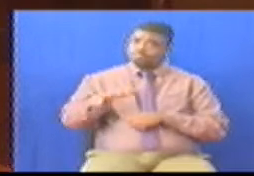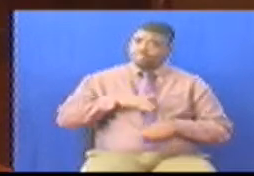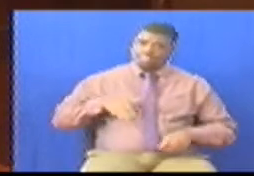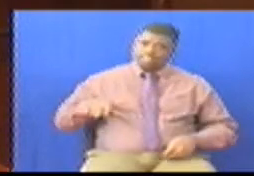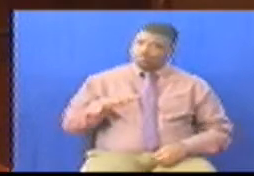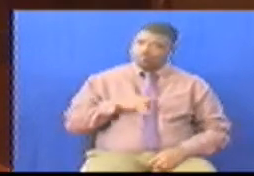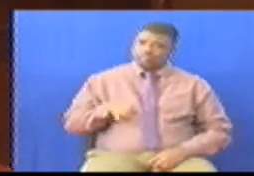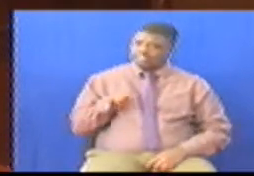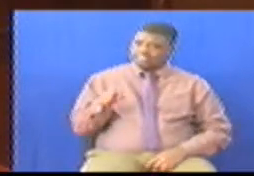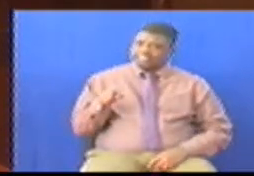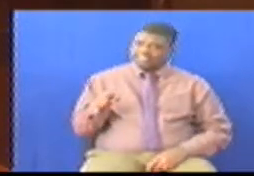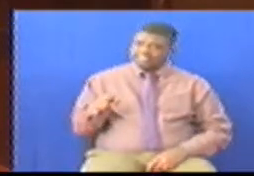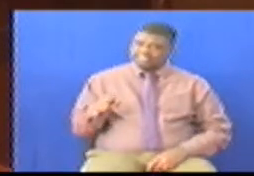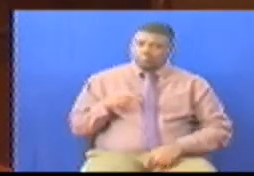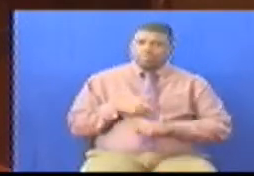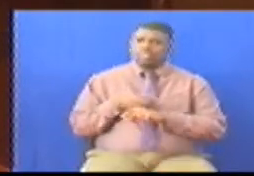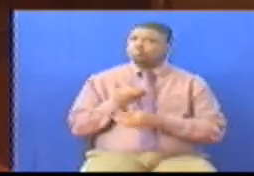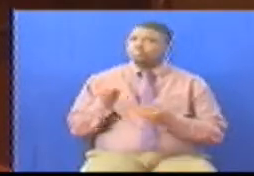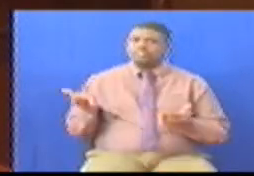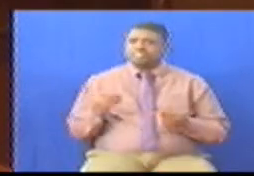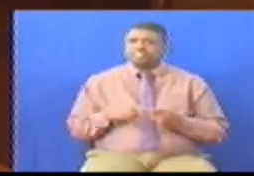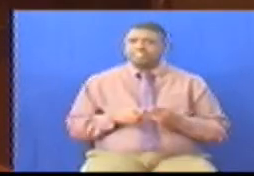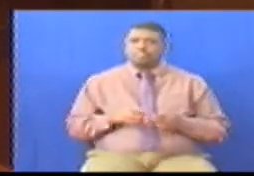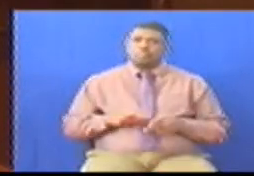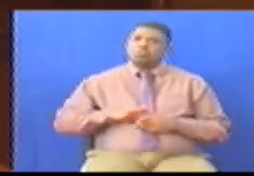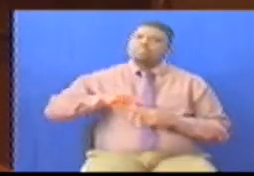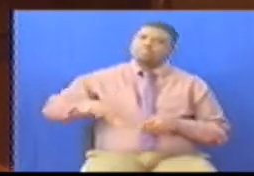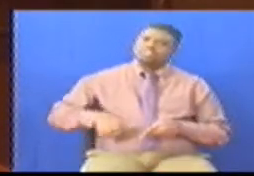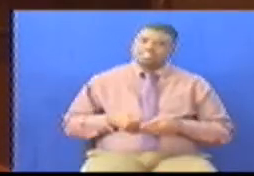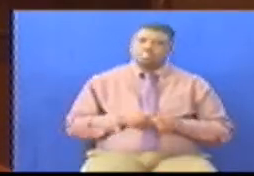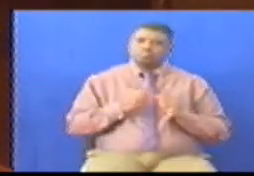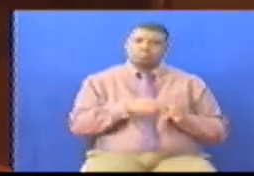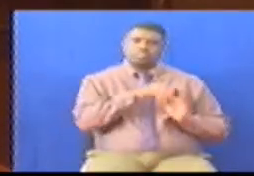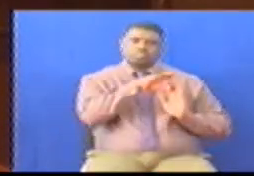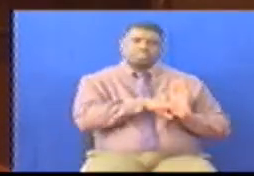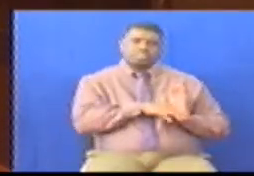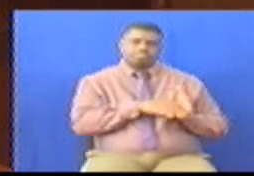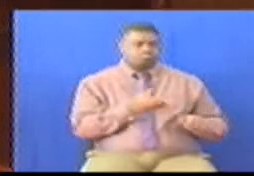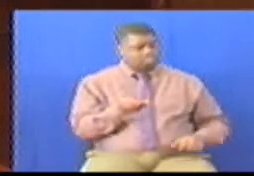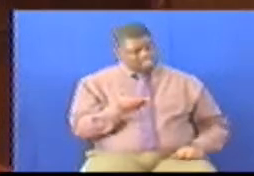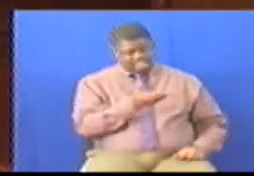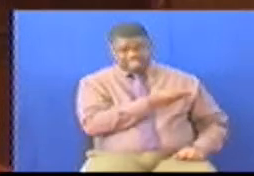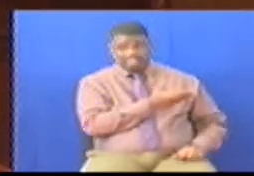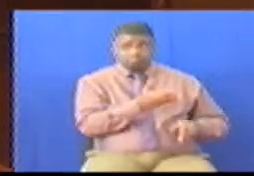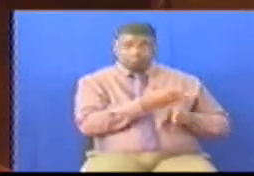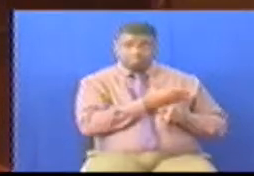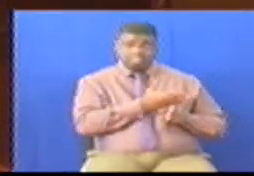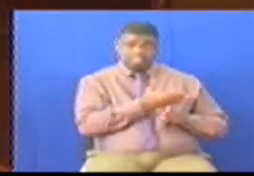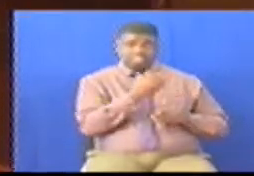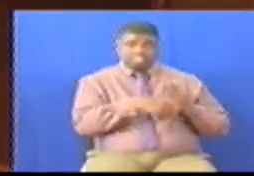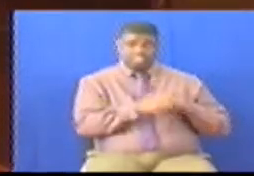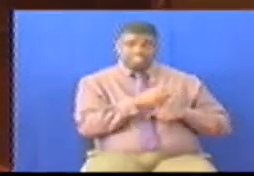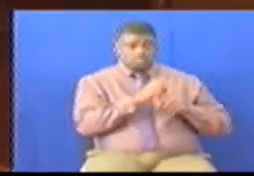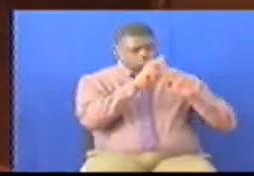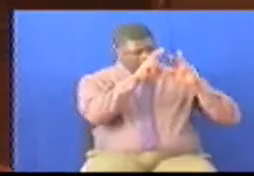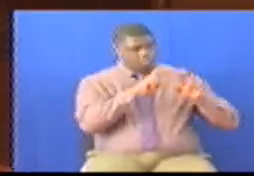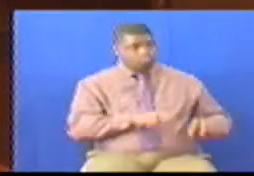ambayo wakati mwingine amegubikwa na ufisadi, kumbe kuna taratibu nyingine pia zinahusika katika hizo